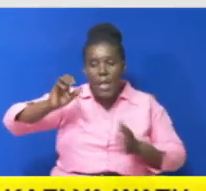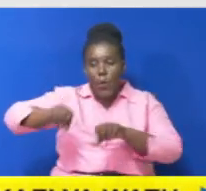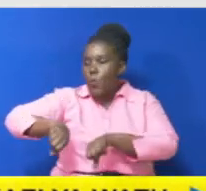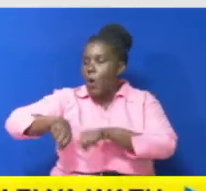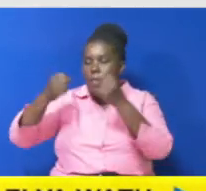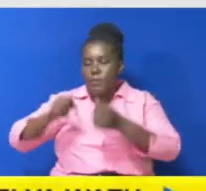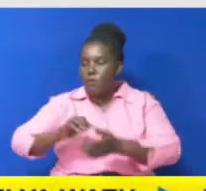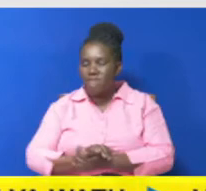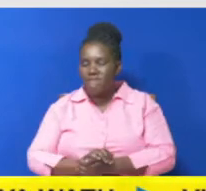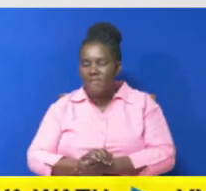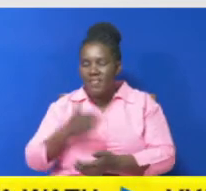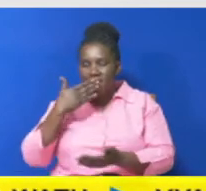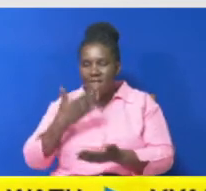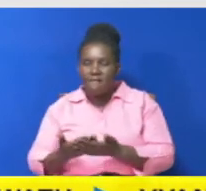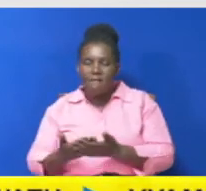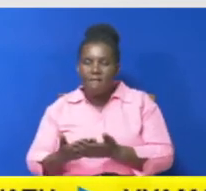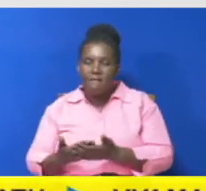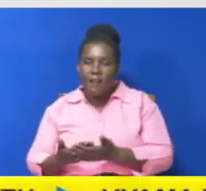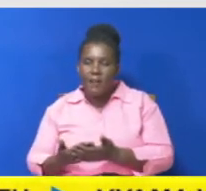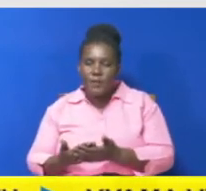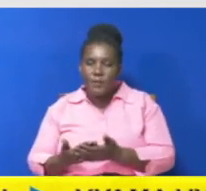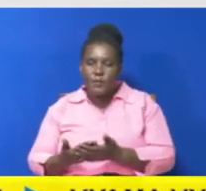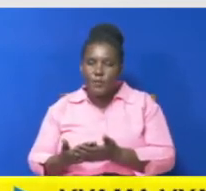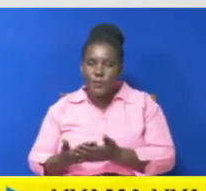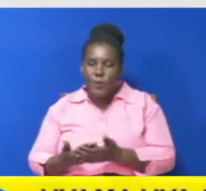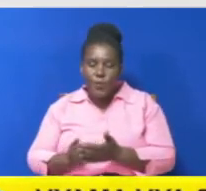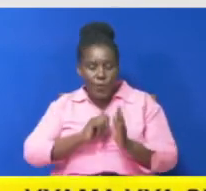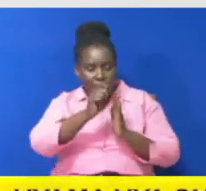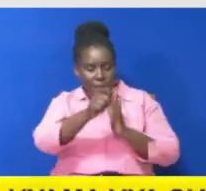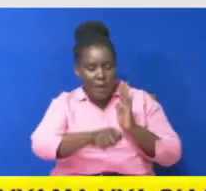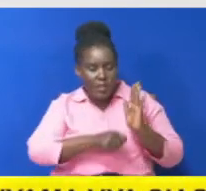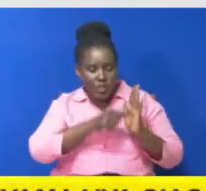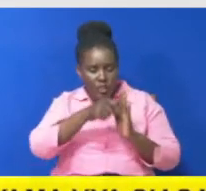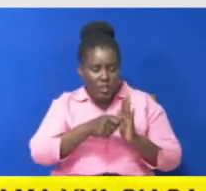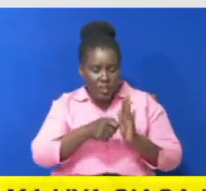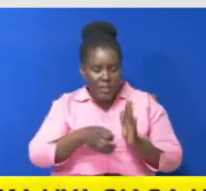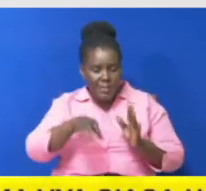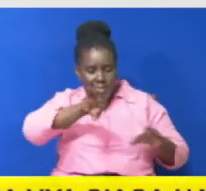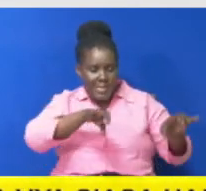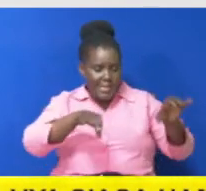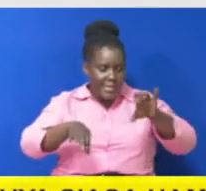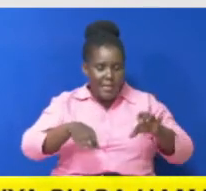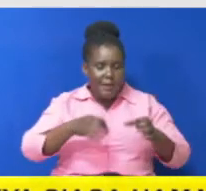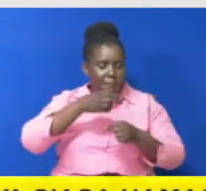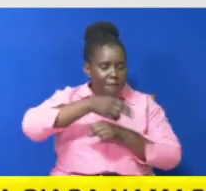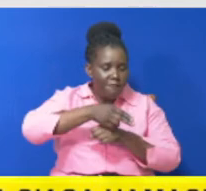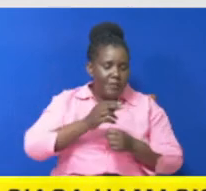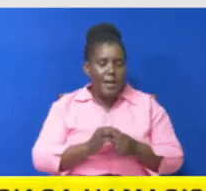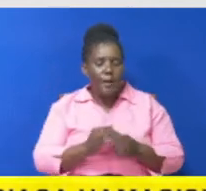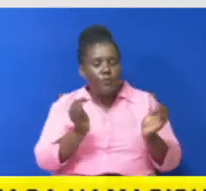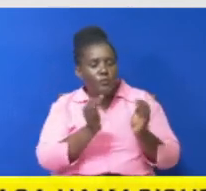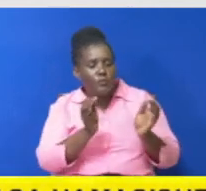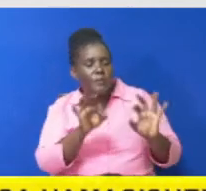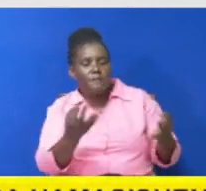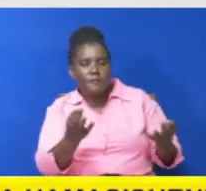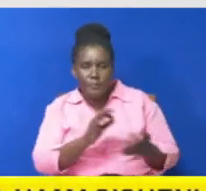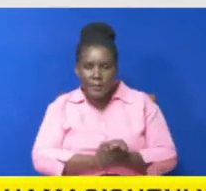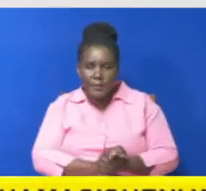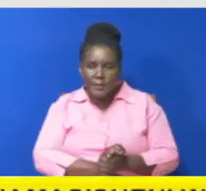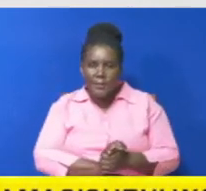hayaharibiwi. Kwa mfano unapofanya refueling ya kwenye mashine zako, namna gani mafuta yasimwagike chini, unaya contain namna gani. Kwa